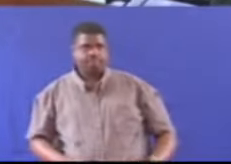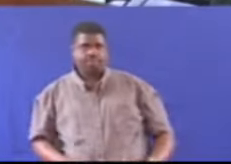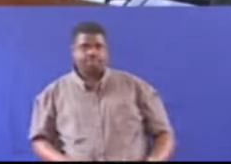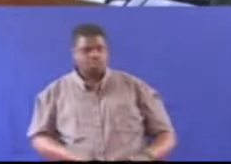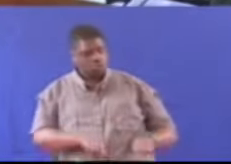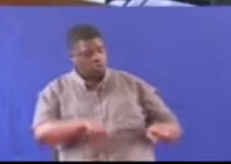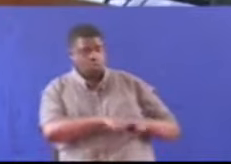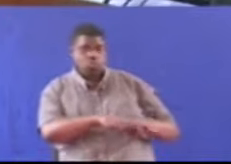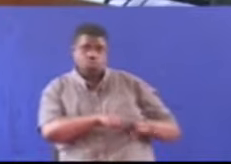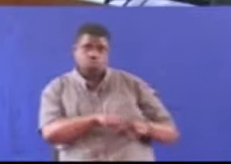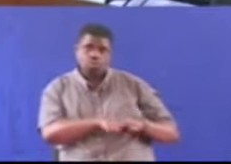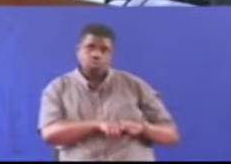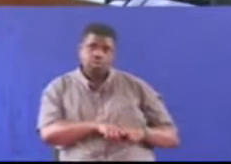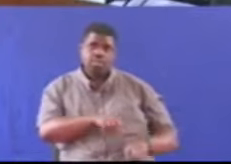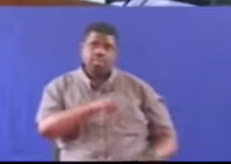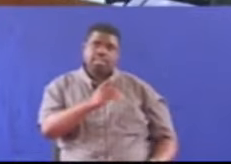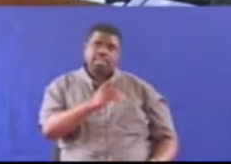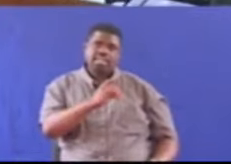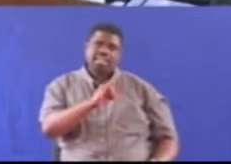Ndugu Mohamed Said Dimwa,